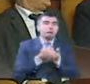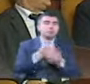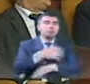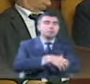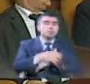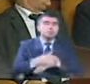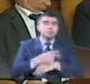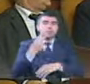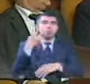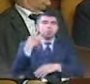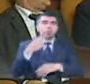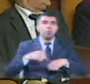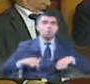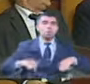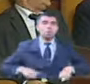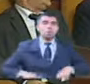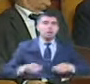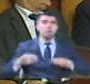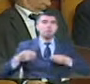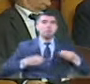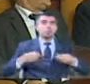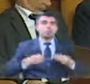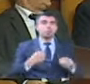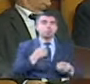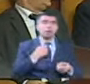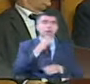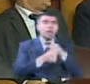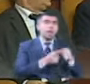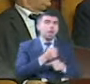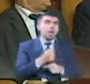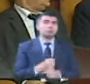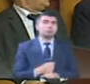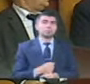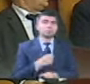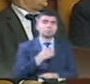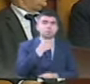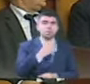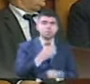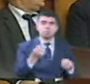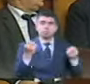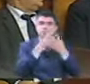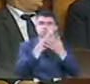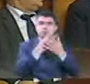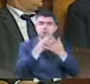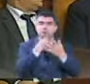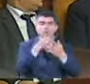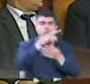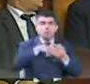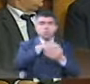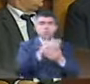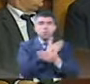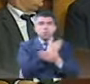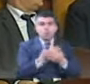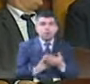جوج ديال المديريات، مديرية ما عندهاش مدير أكثر من سنة. كذلك غياب رؤية حكومية ناظمة